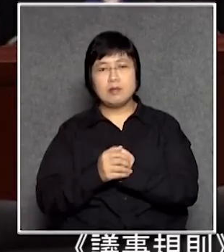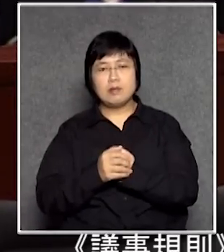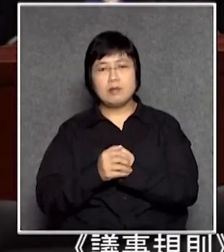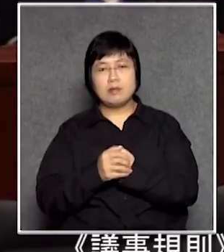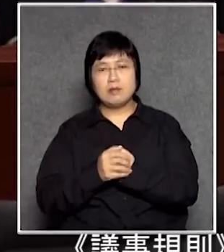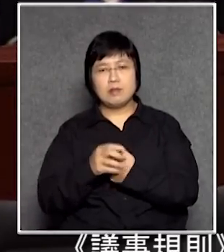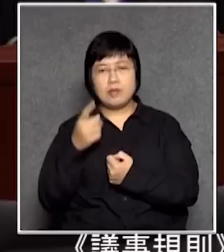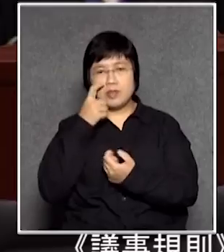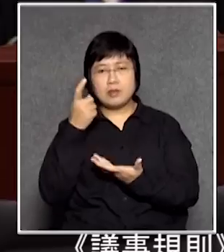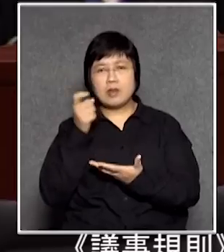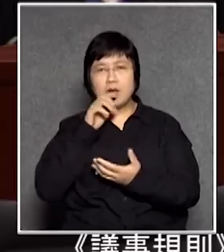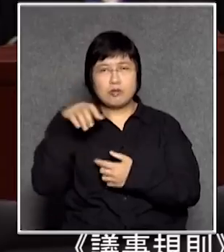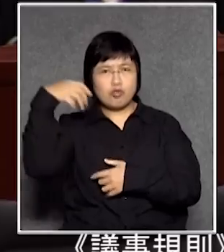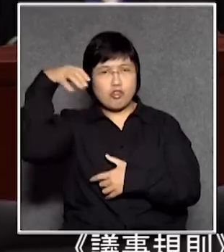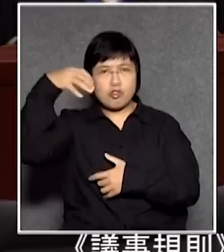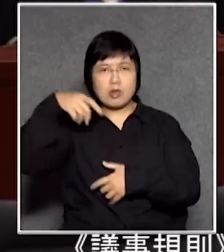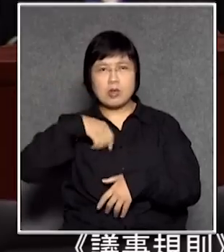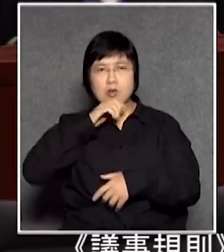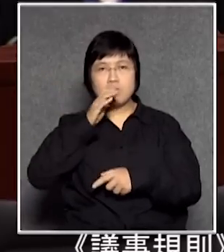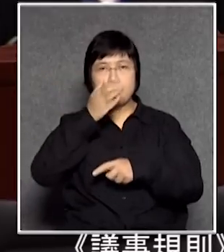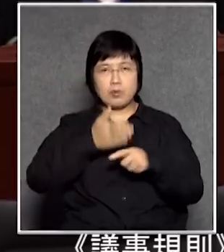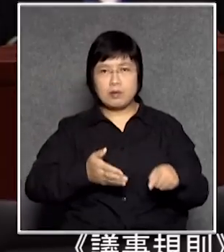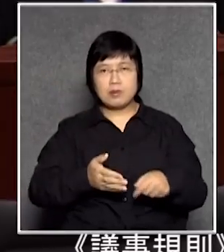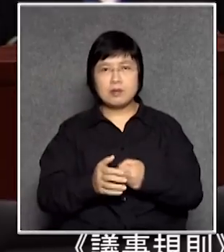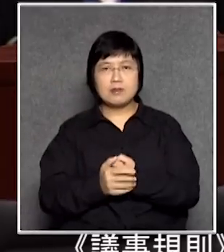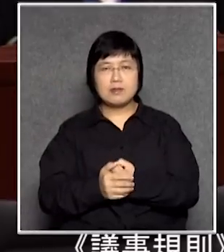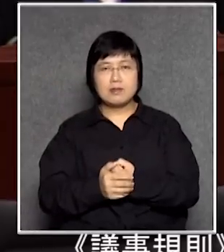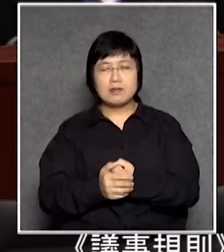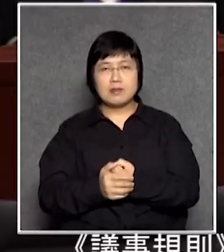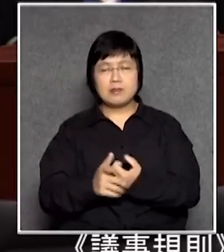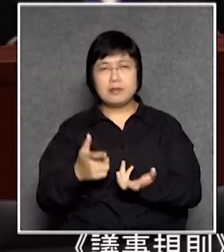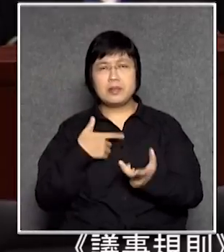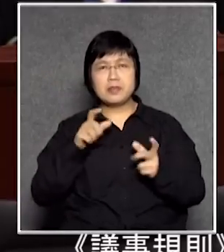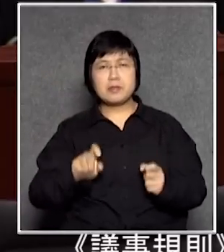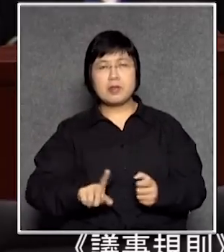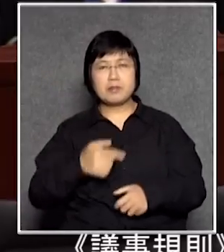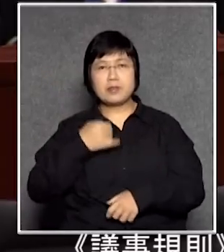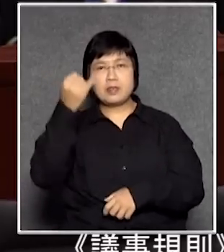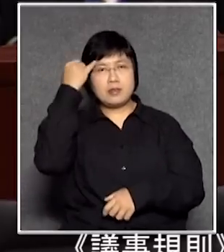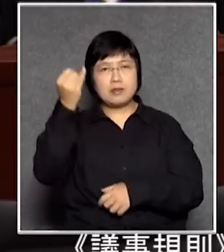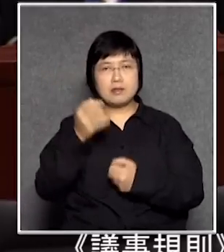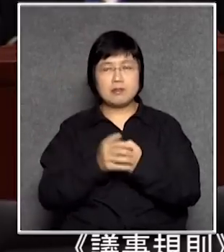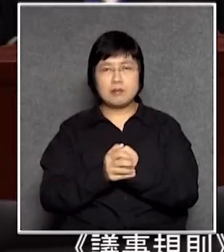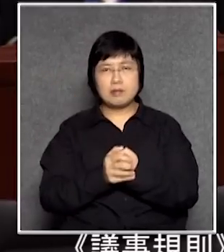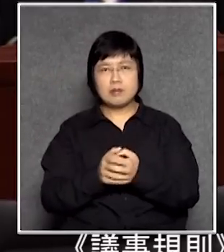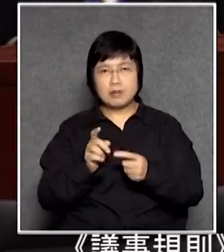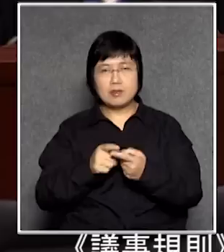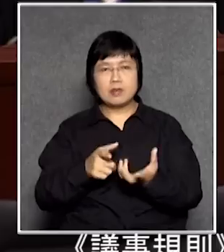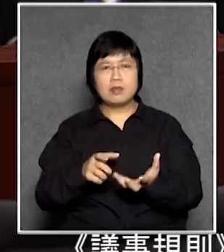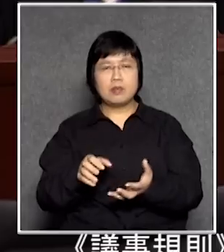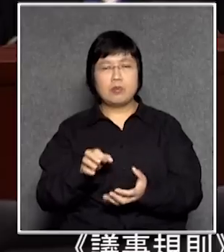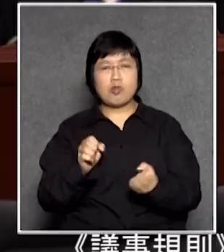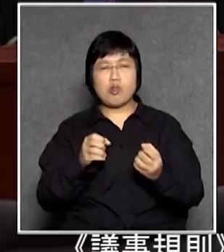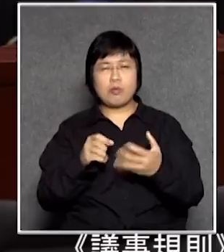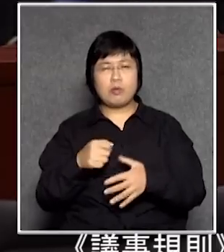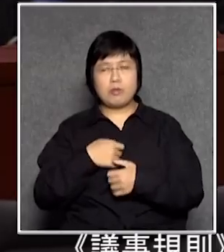端端又係叫鐘，特別係我講到一半 ，OK， 咁唔知佢哋咩意思。不過咧，就呢啲咧就真係議會暴力噶啦。啊，